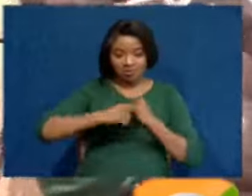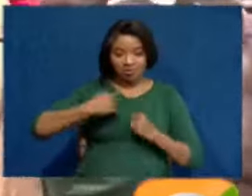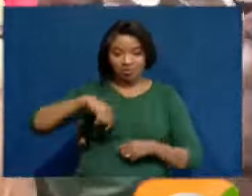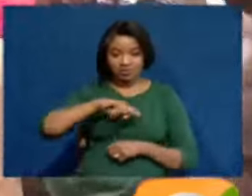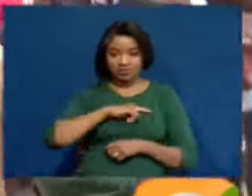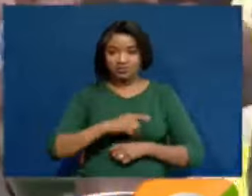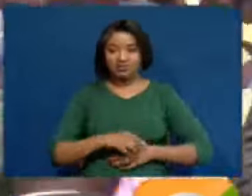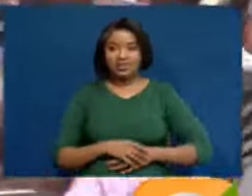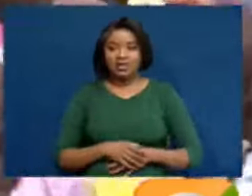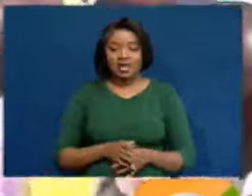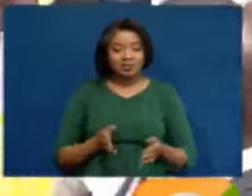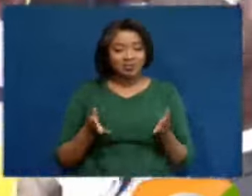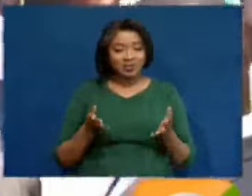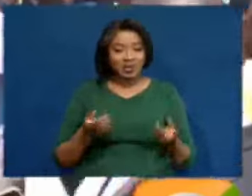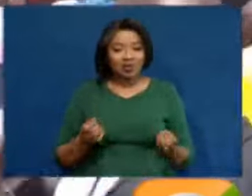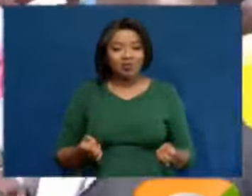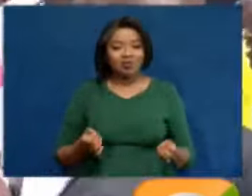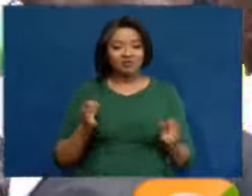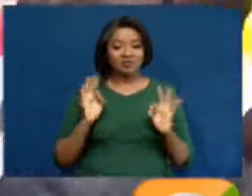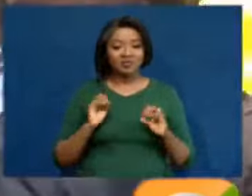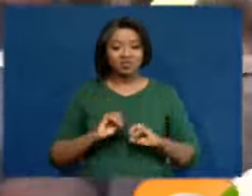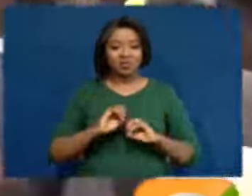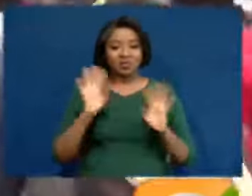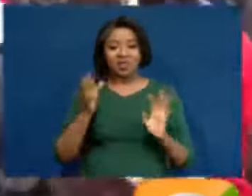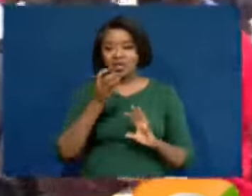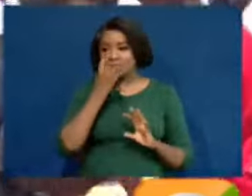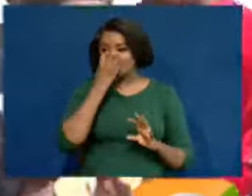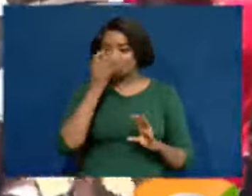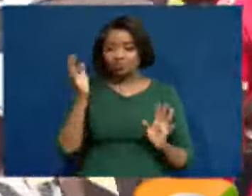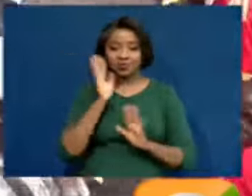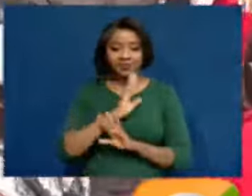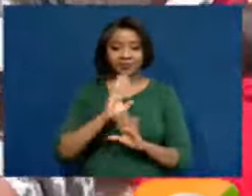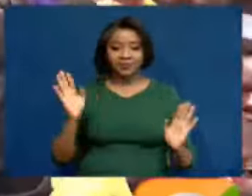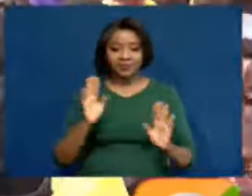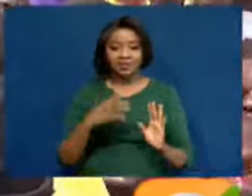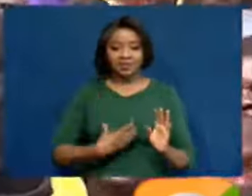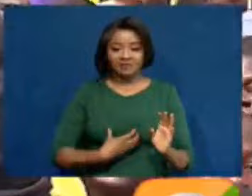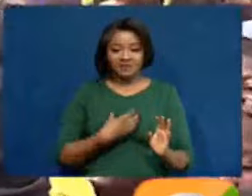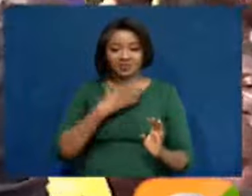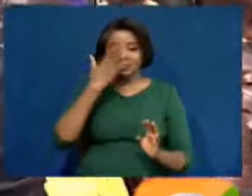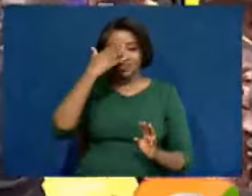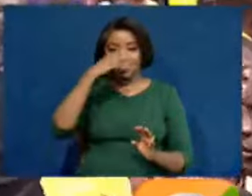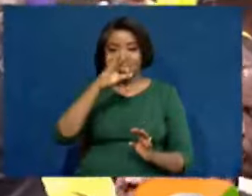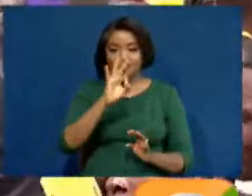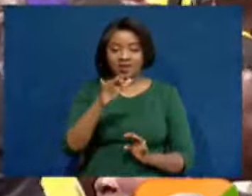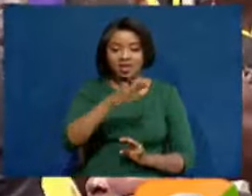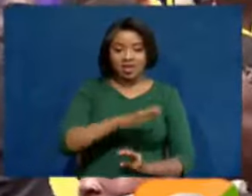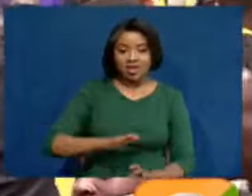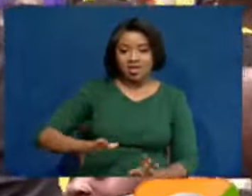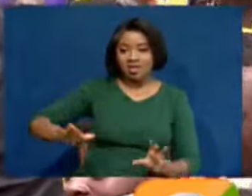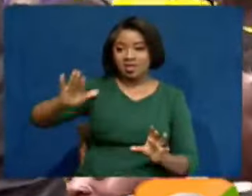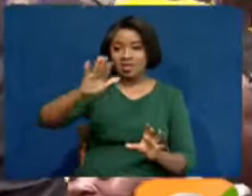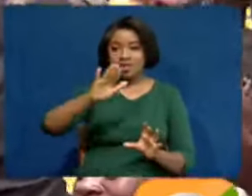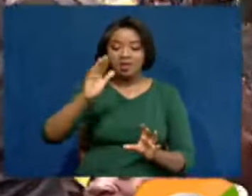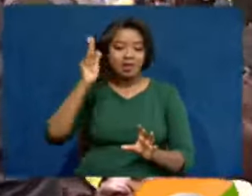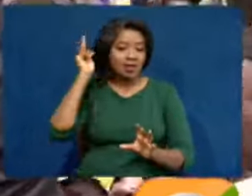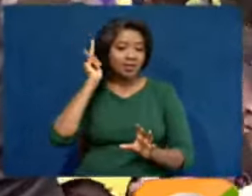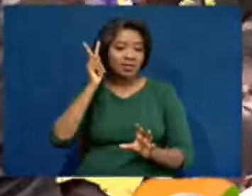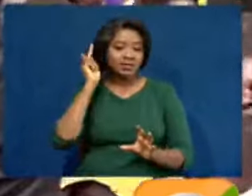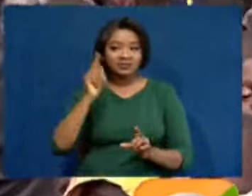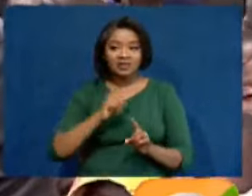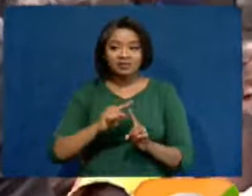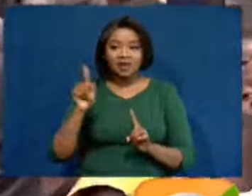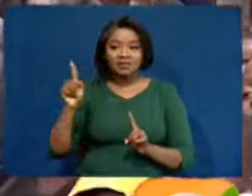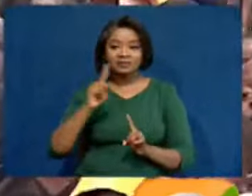Na ni rasmi kwamba Rais William Ruto ametamatisha ziara yake ya siku tatu katika eneo zima la Gusii. Kauli mbiu yake imekuwa ni